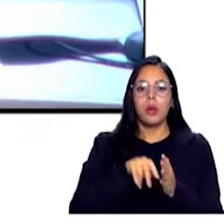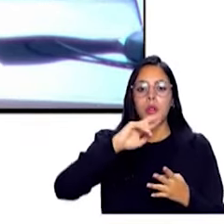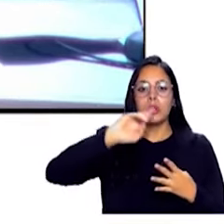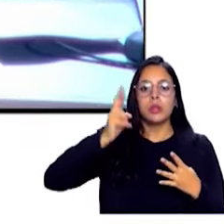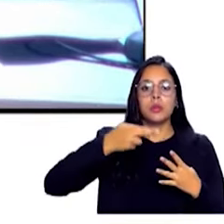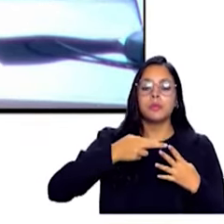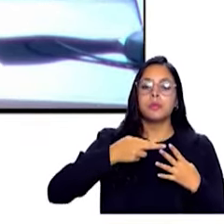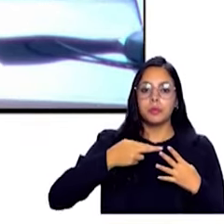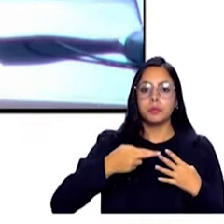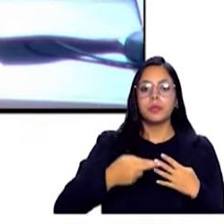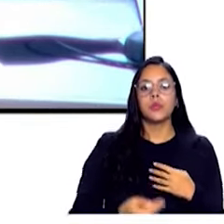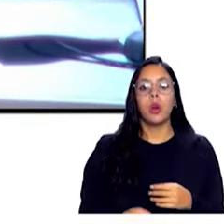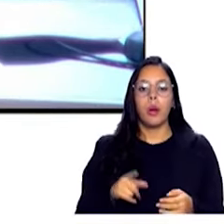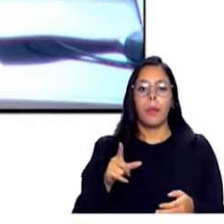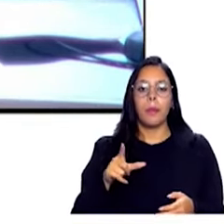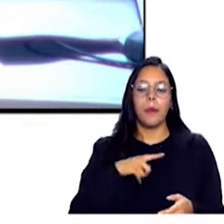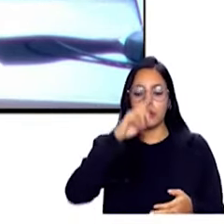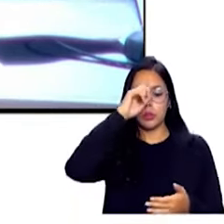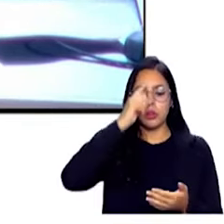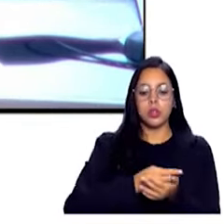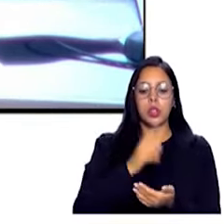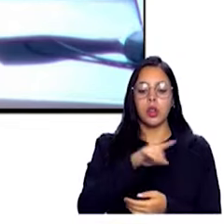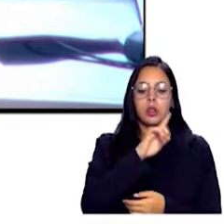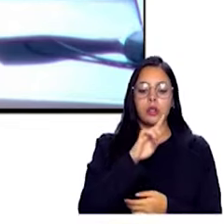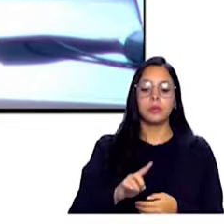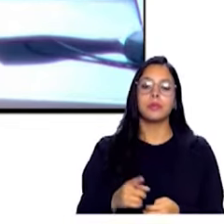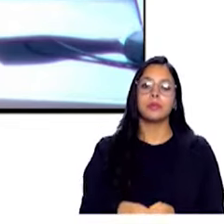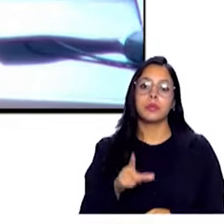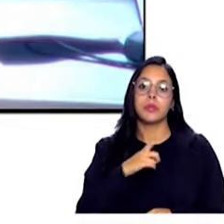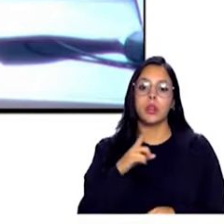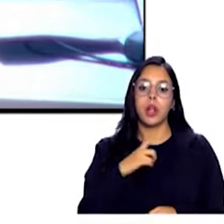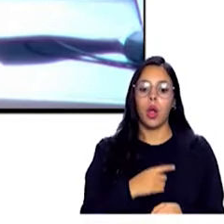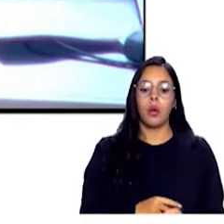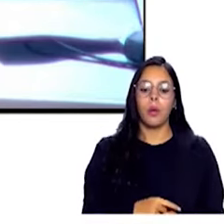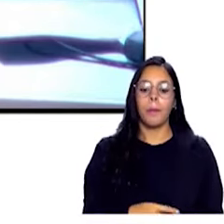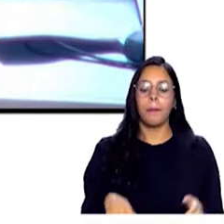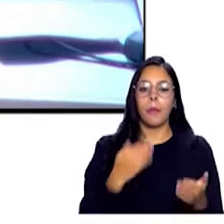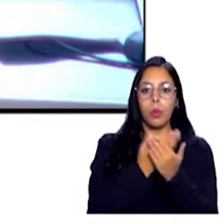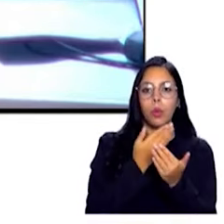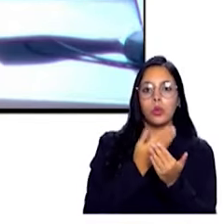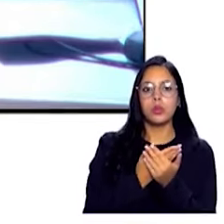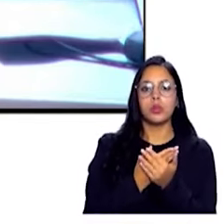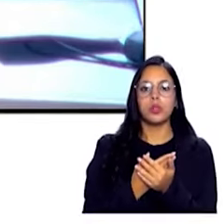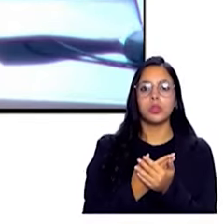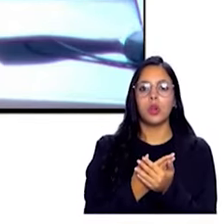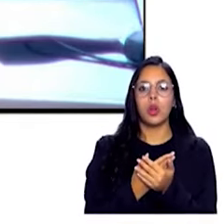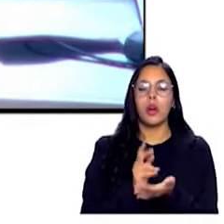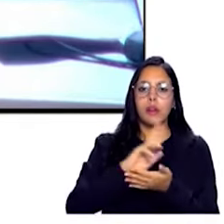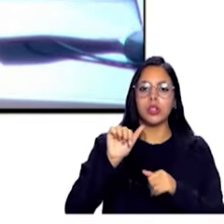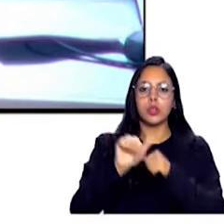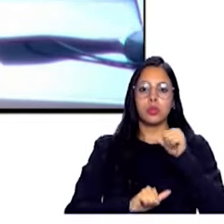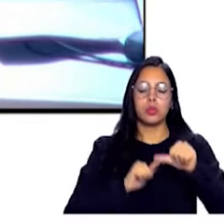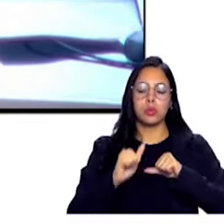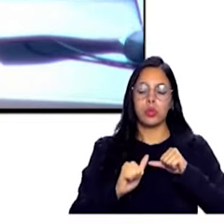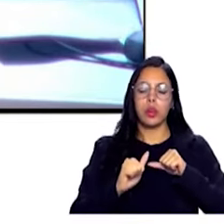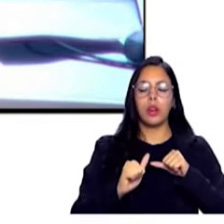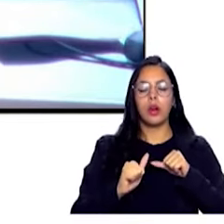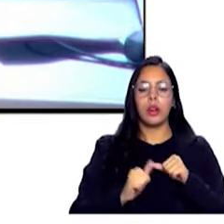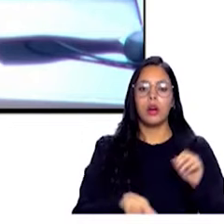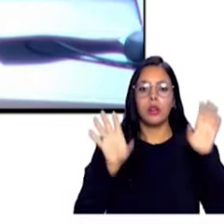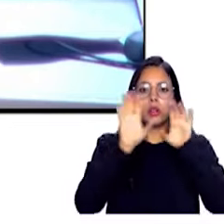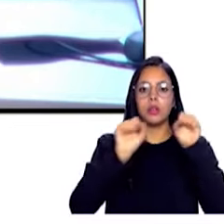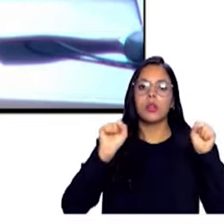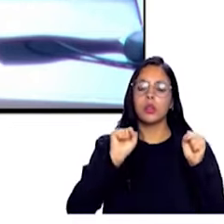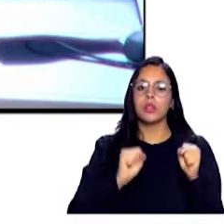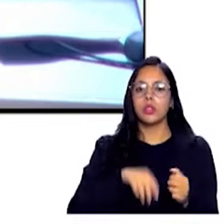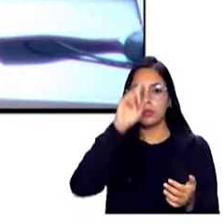l'on a qualifié en doctrine l'auto fore de la cour de cassation l'idée que c'est elle-même qui va s'appliquer ses